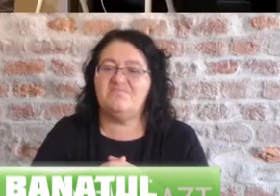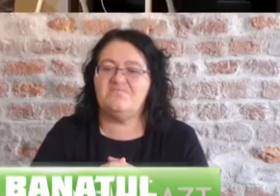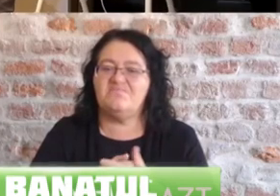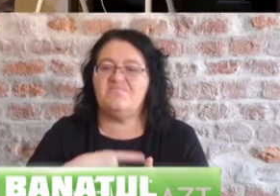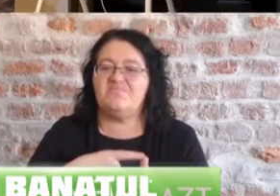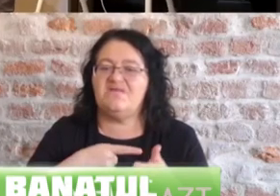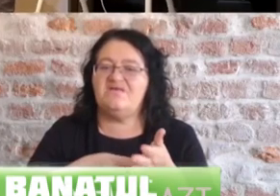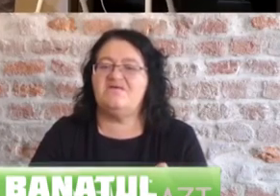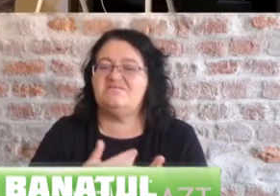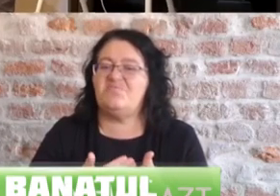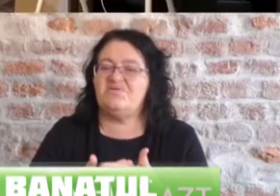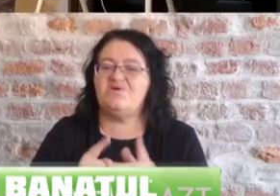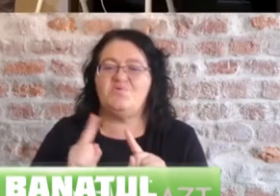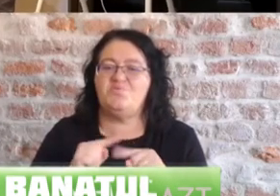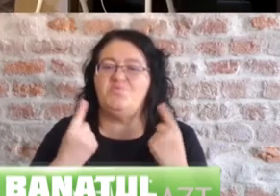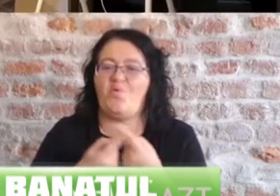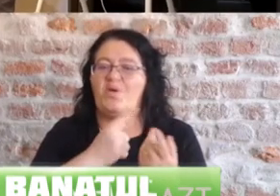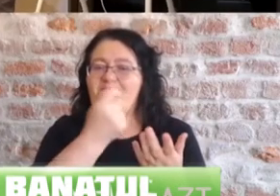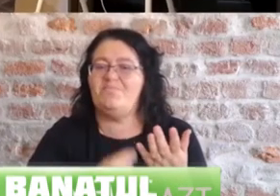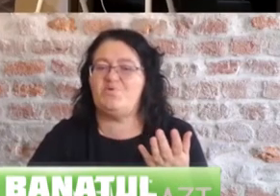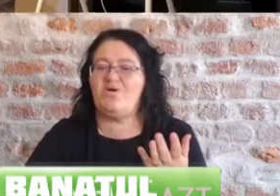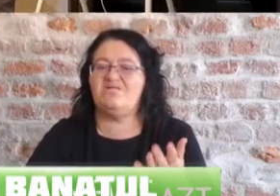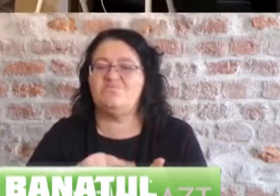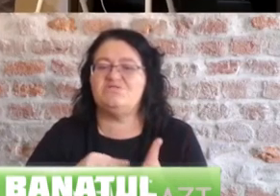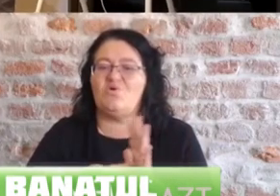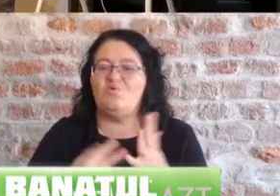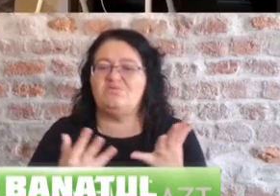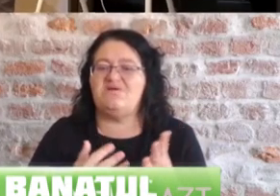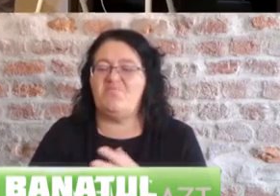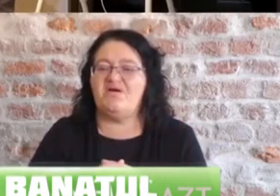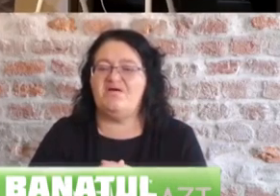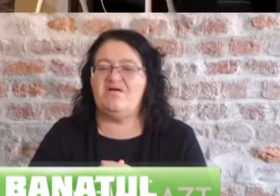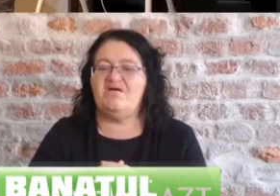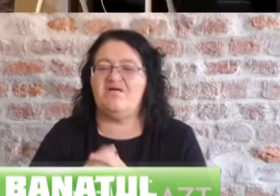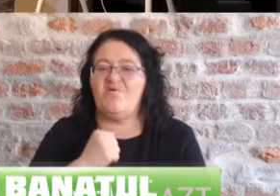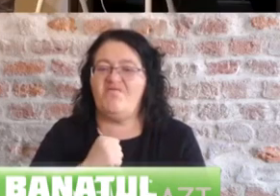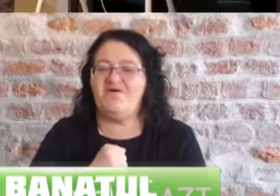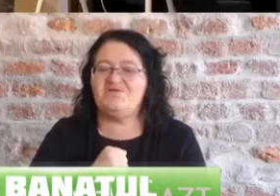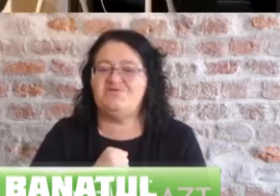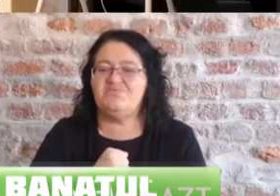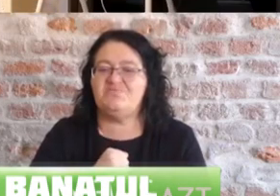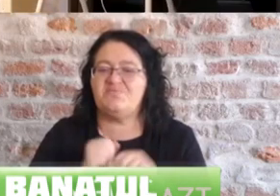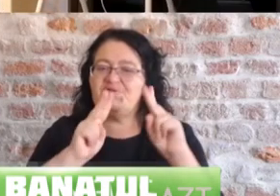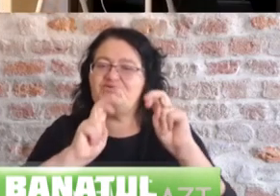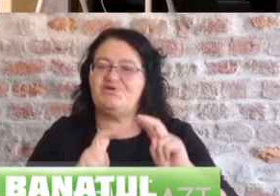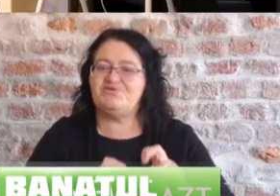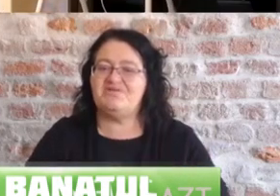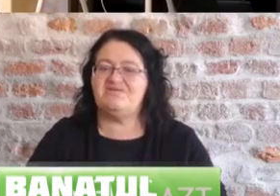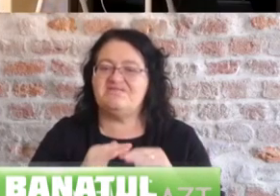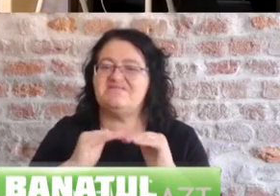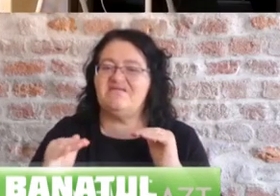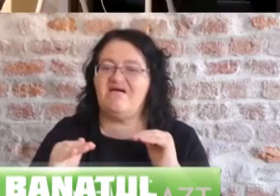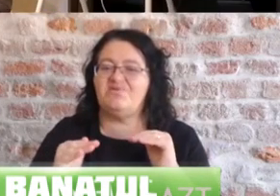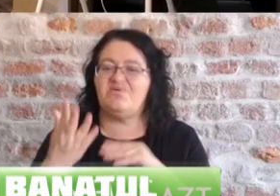rezidă și în aceea că nu noi proiectăm până la urmă soluția pe care o fundamentăm cercetând